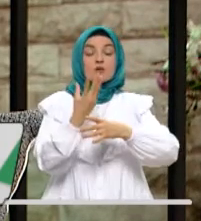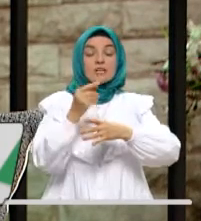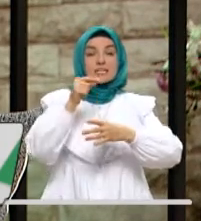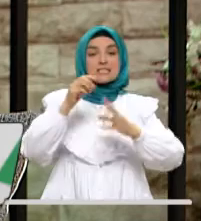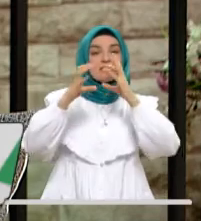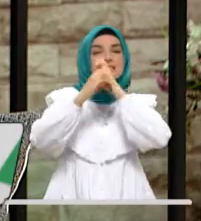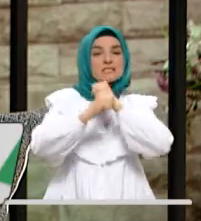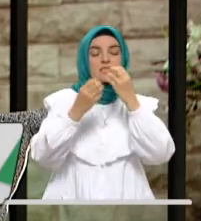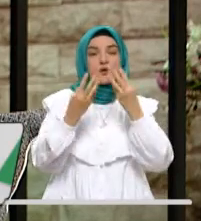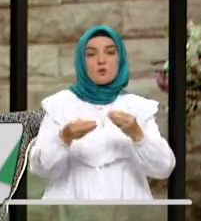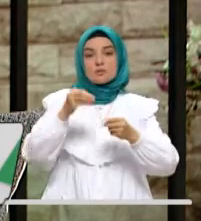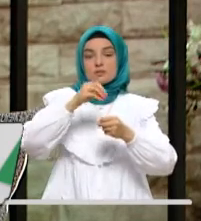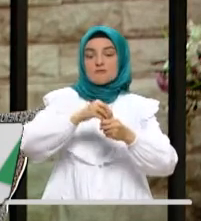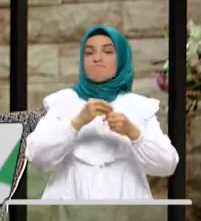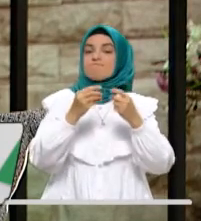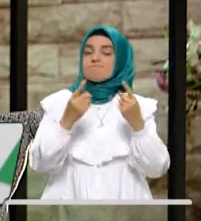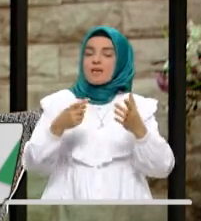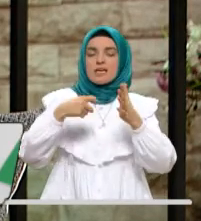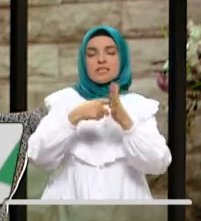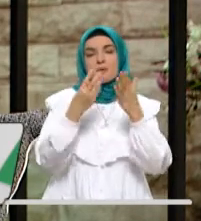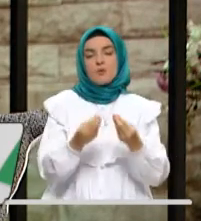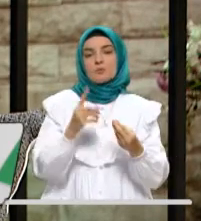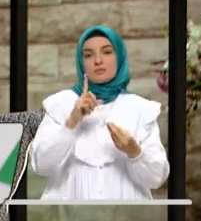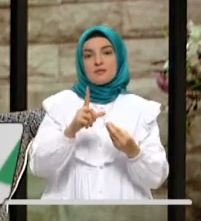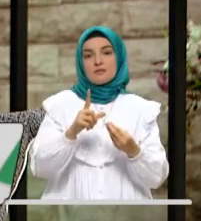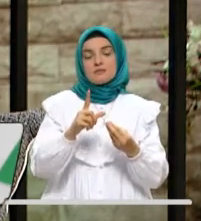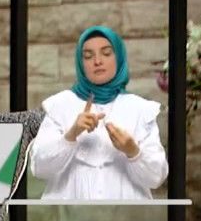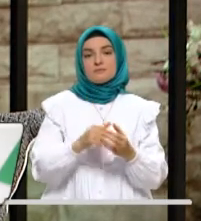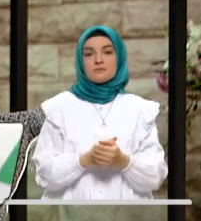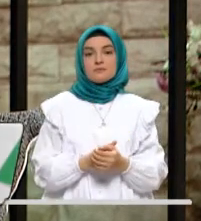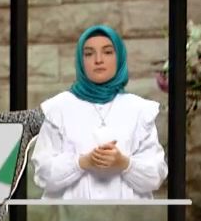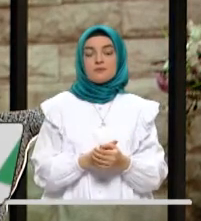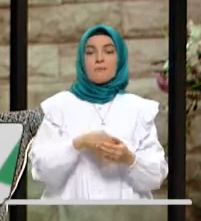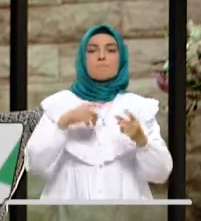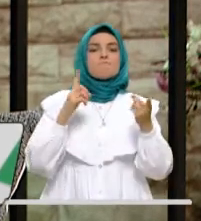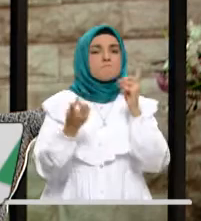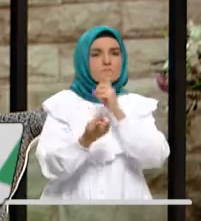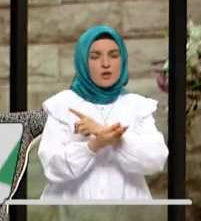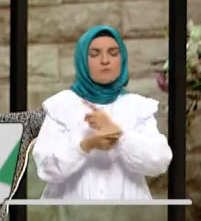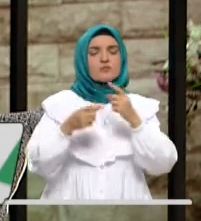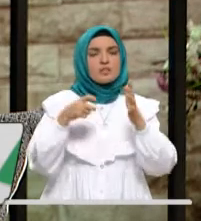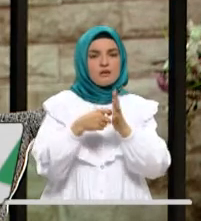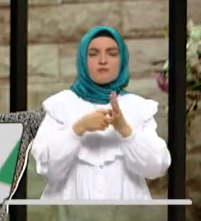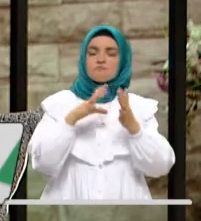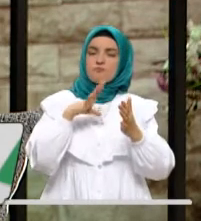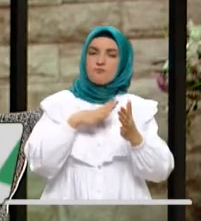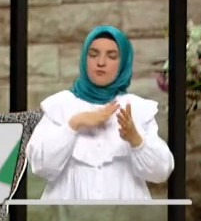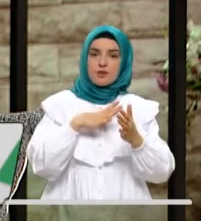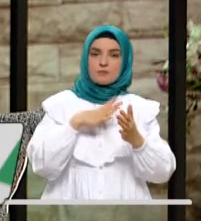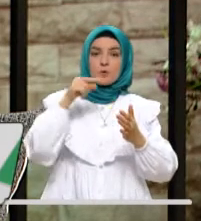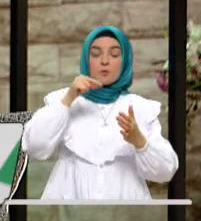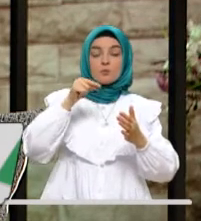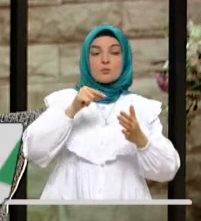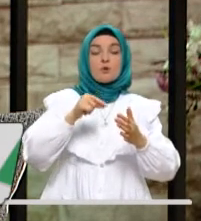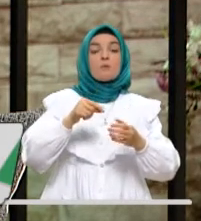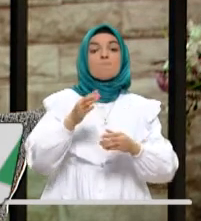koruyabilmek için belli isimler kullanılıyor. Mesela anyonik aktif madde, nanyonik aktif madde mesela çok kullanılır. Aslında o anyonik